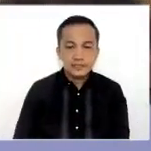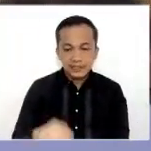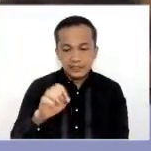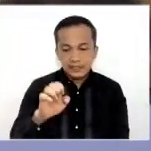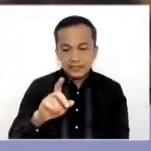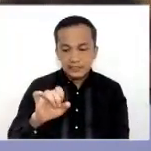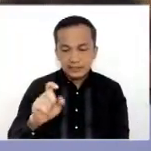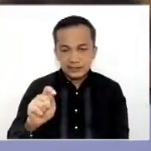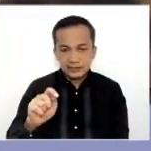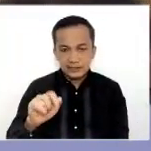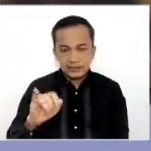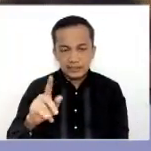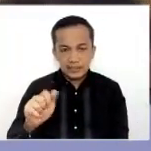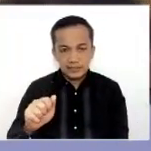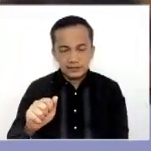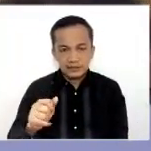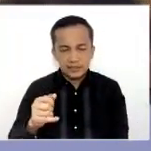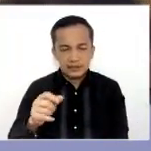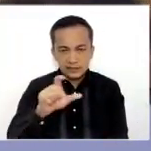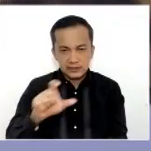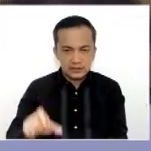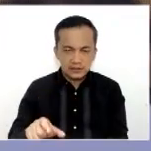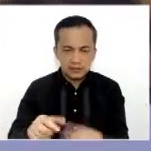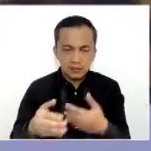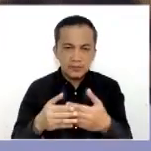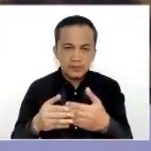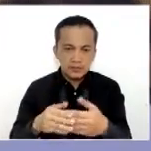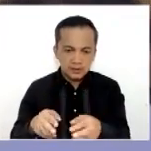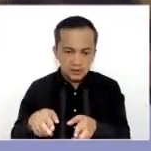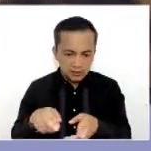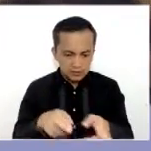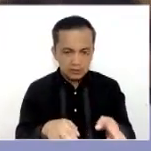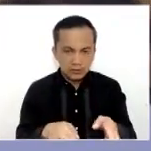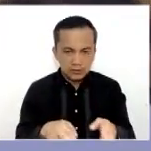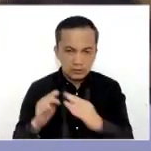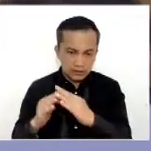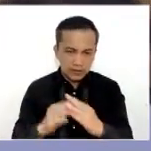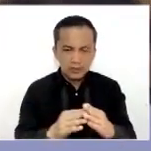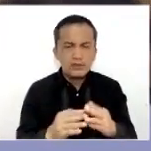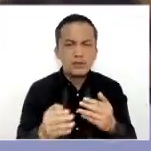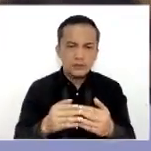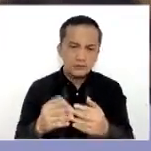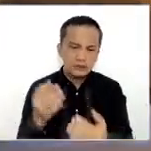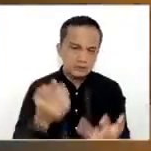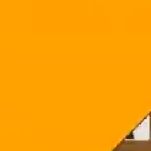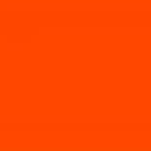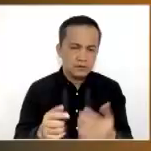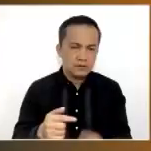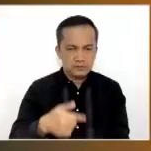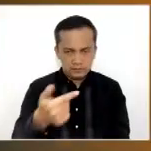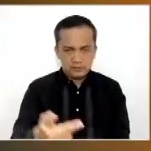halos sumaabot na ng apoy ang ilang kalsada at mga bahay. Nasa frontline ng balitang yan si Brian Basa.